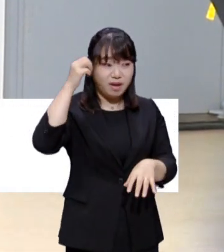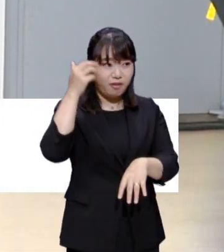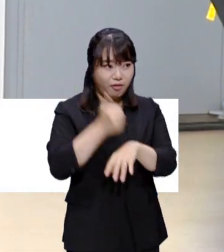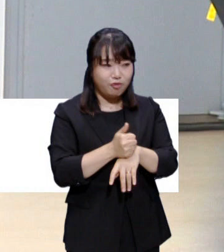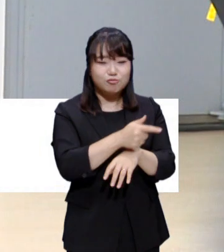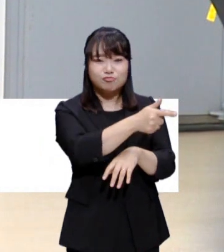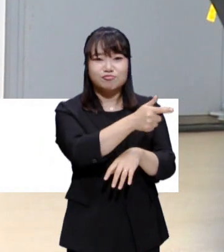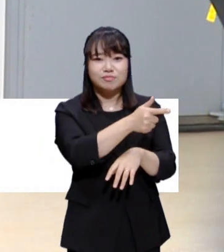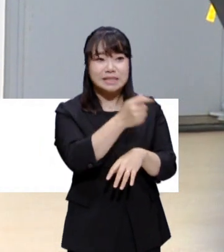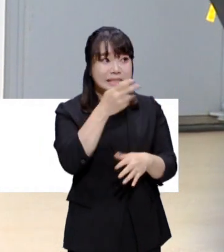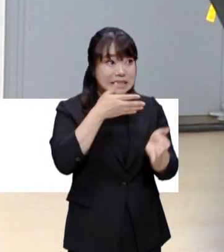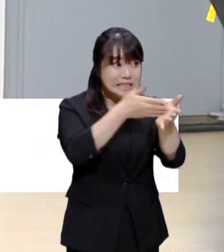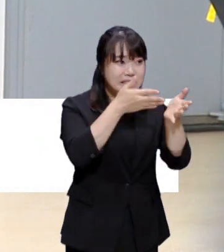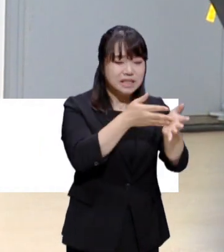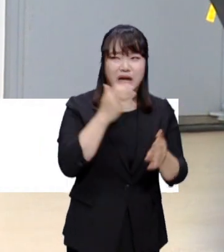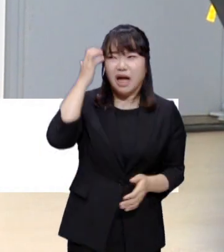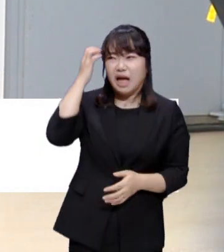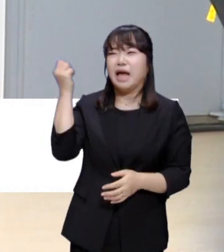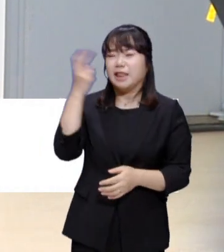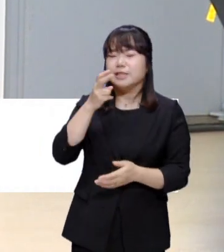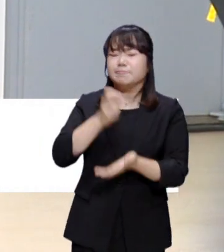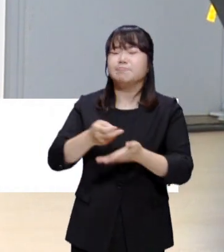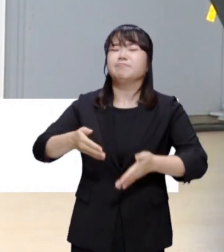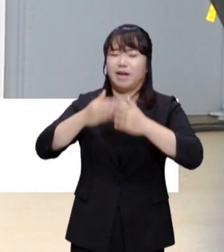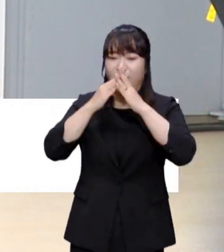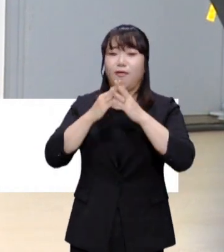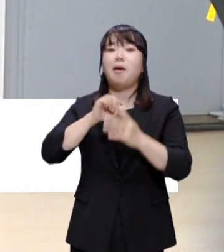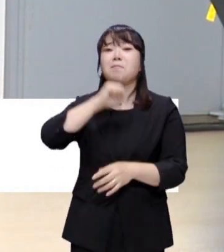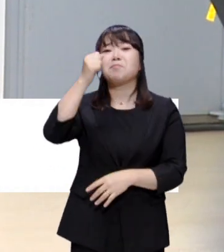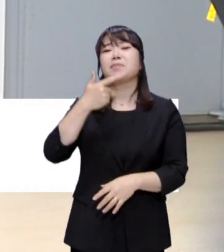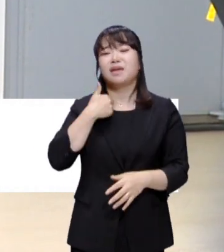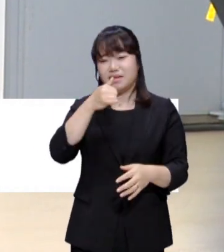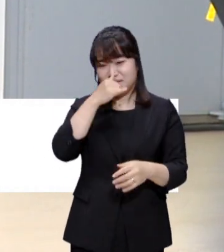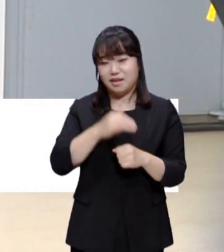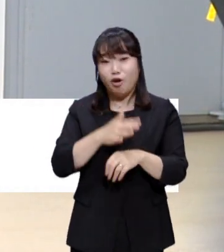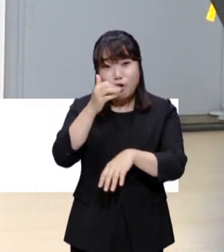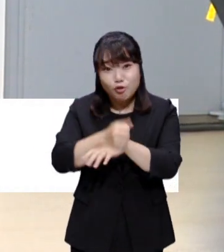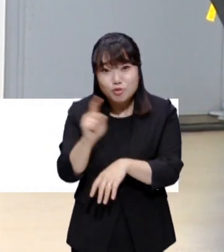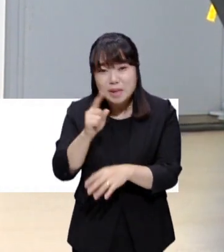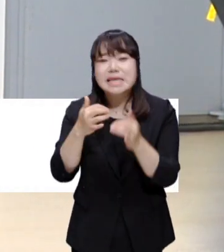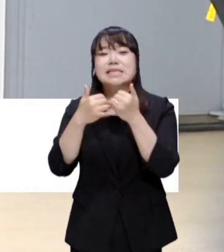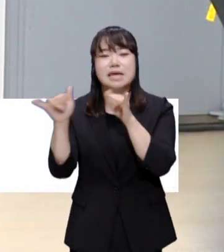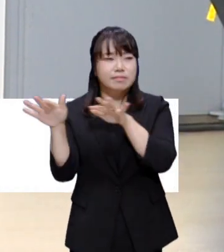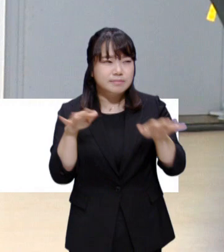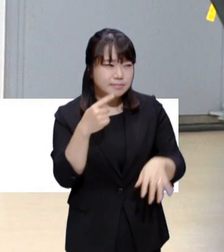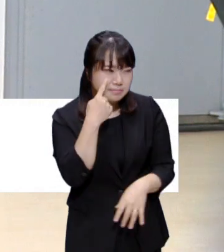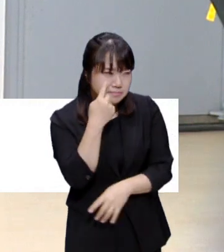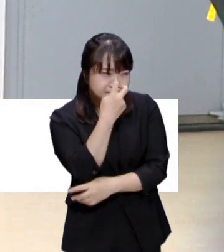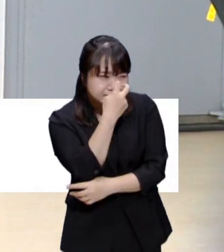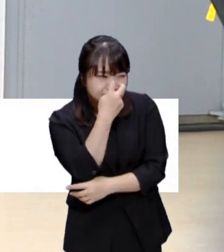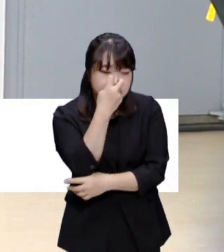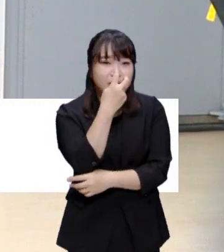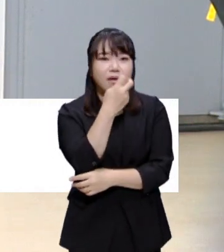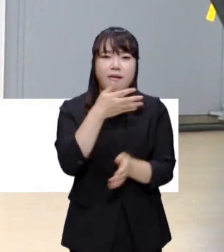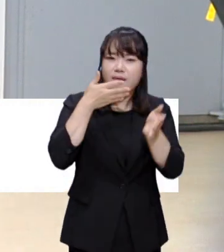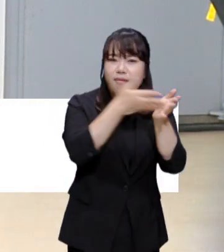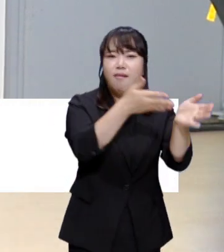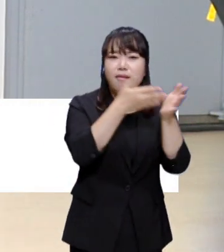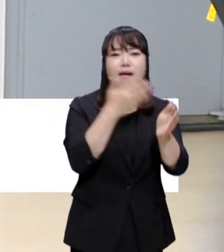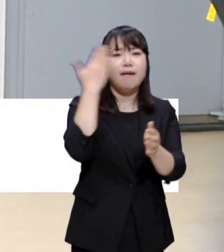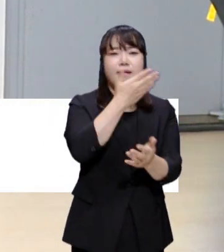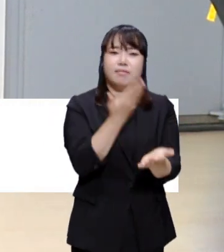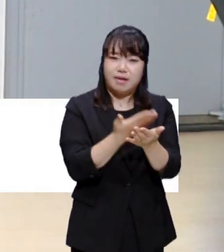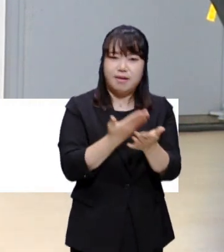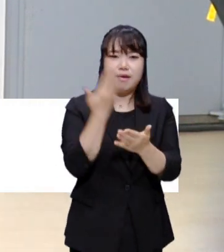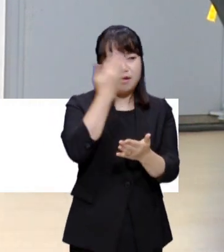하게 되는 뭐 이런 상황들도 있었거든요. 그런 거를 봤을 때 어쨌든 시민들이 계속해서 좀 감시의 눈을 놓지 않고 의원들에게 투명하게